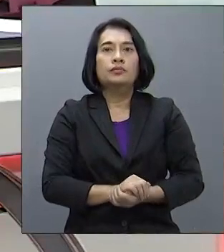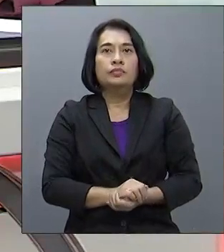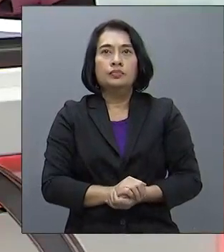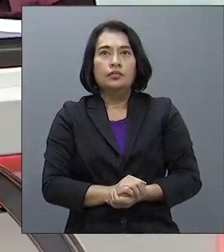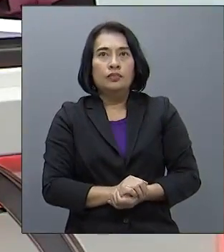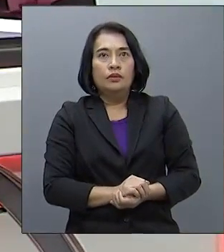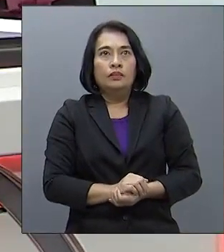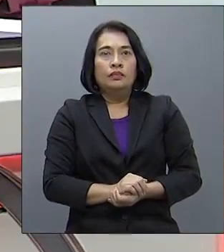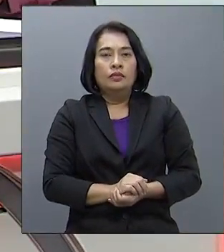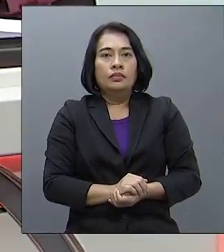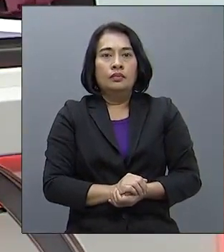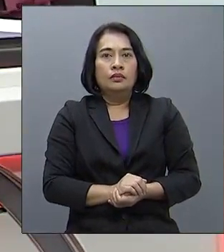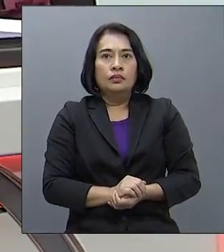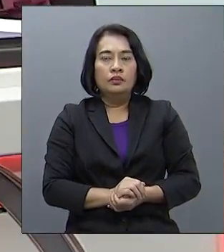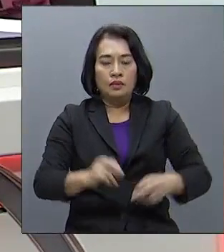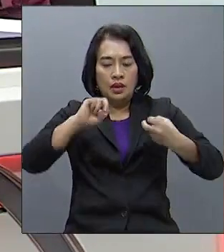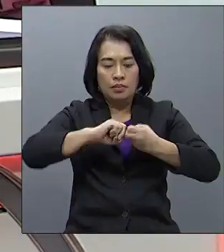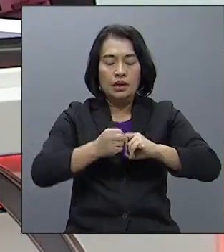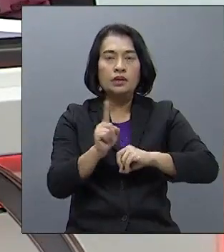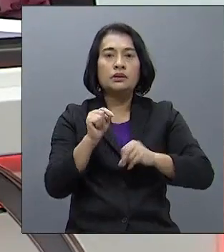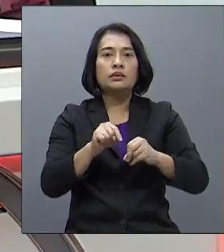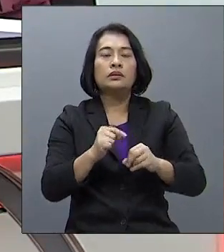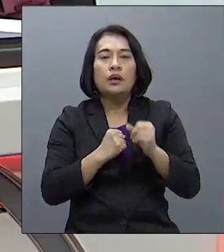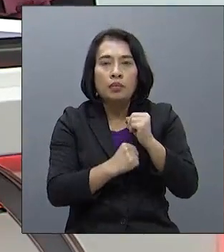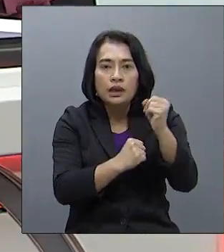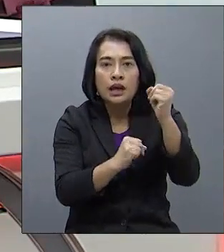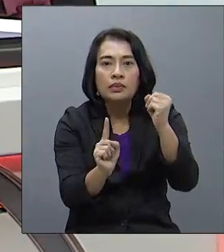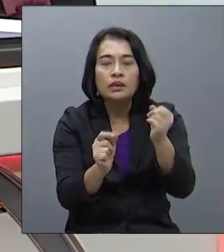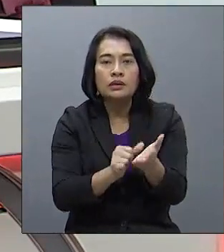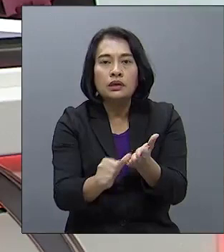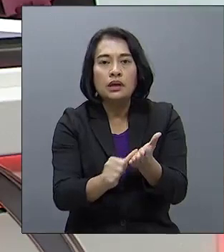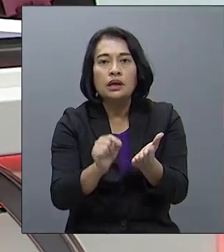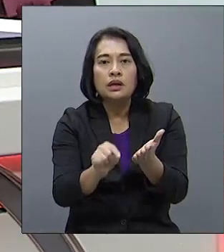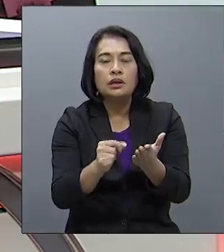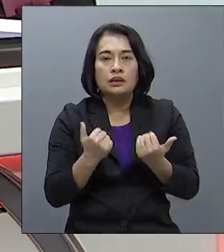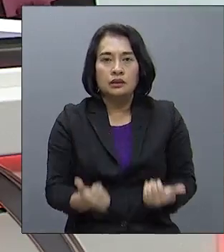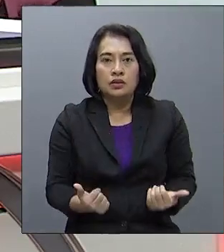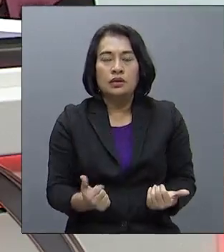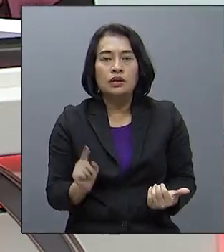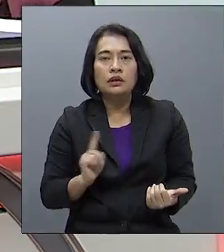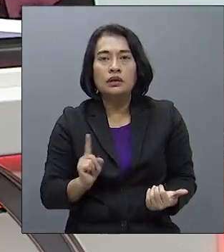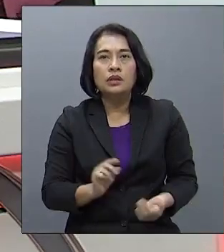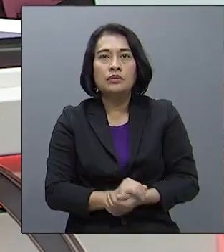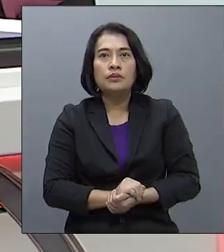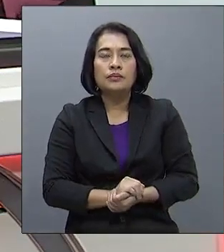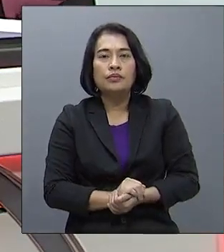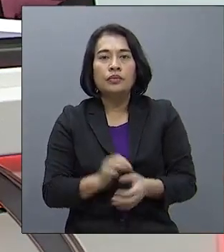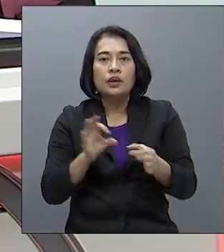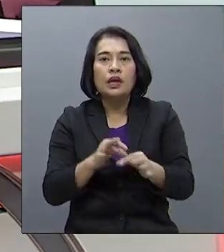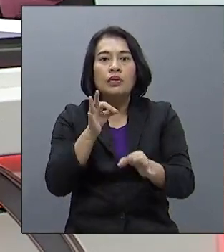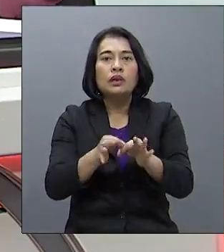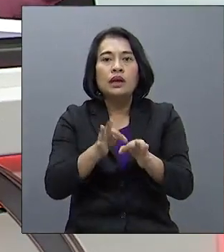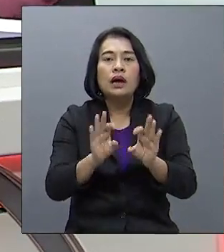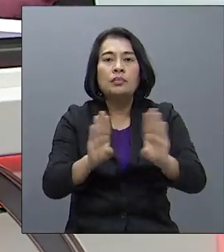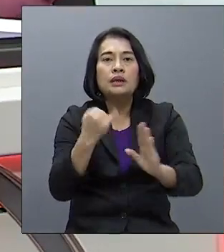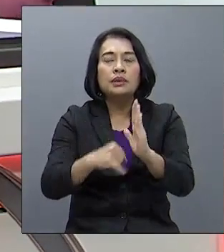อีกหนึ่งปัญหาที่พบแล้วก็มีความพยายามในการจะแก้ไขอยู่ณขณะนี้นั่นก็คือเรื่องของบัญชีม้านะคะอย่างที่